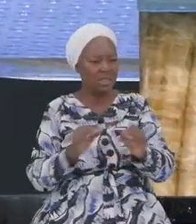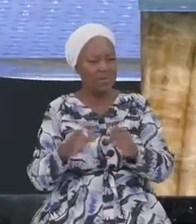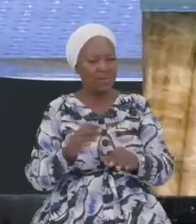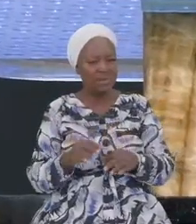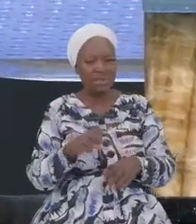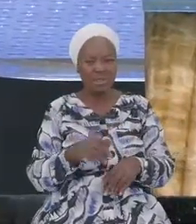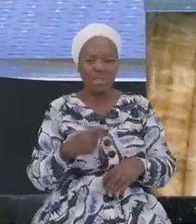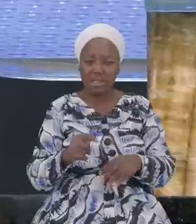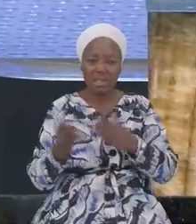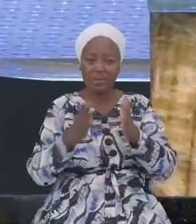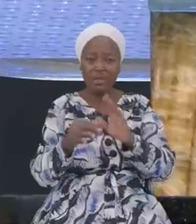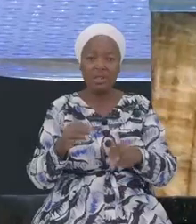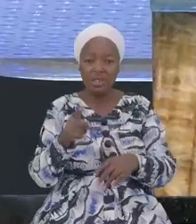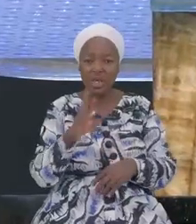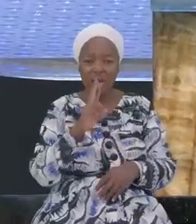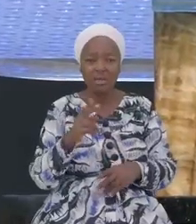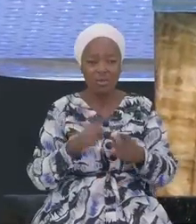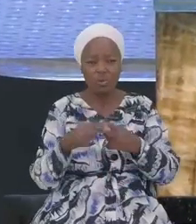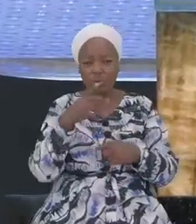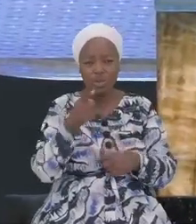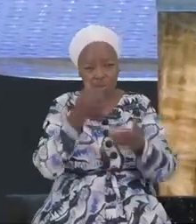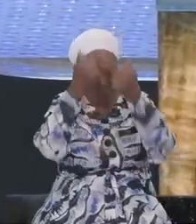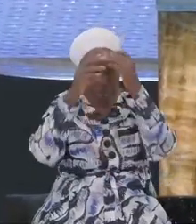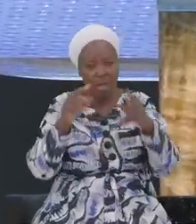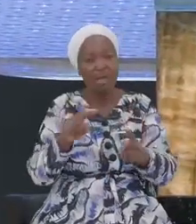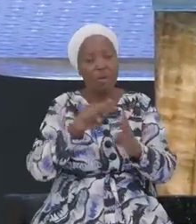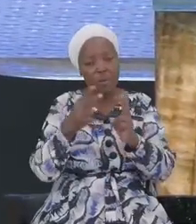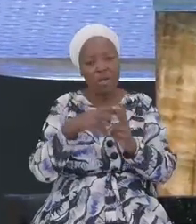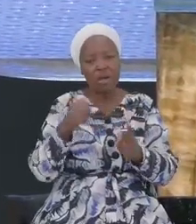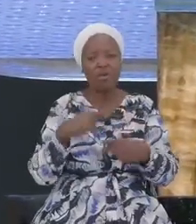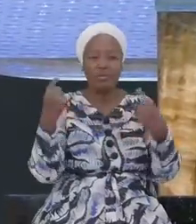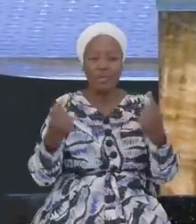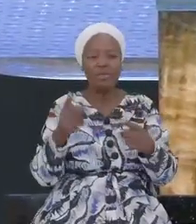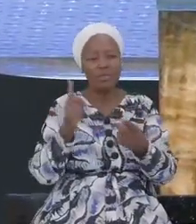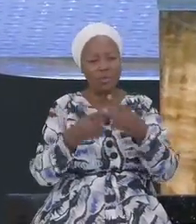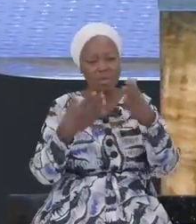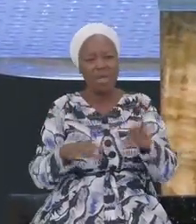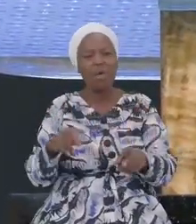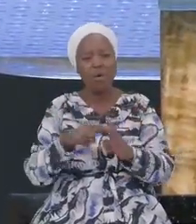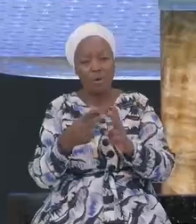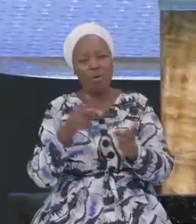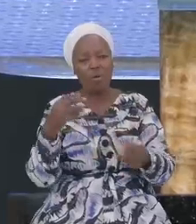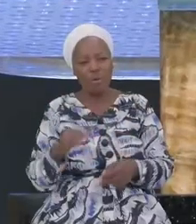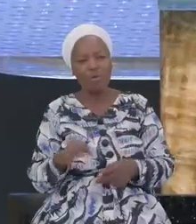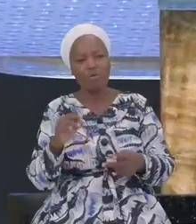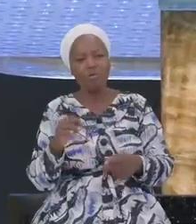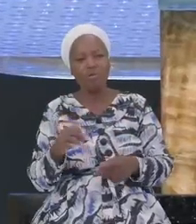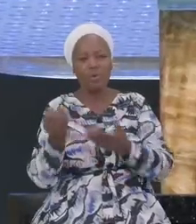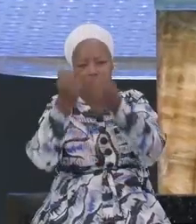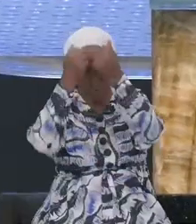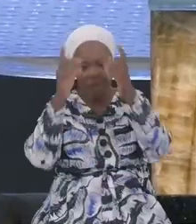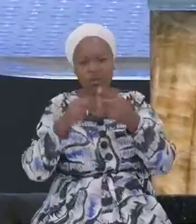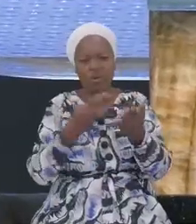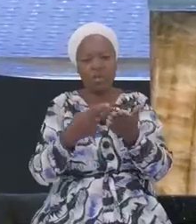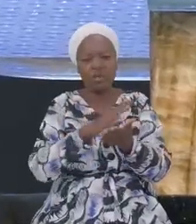pas, quand vous livrez à quelqu'un comme esclave pour lui obéir, vous êtes esclave de celui à qui vous obéissez. Soit au péché qui conduit à la mort, soit